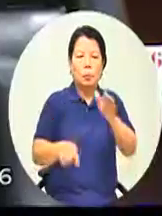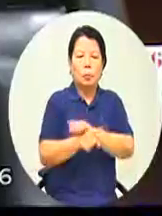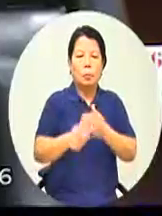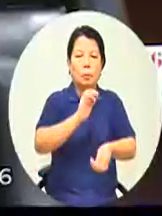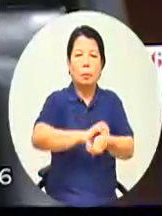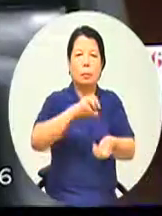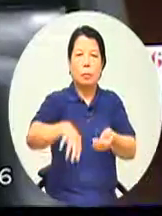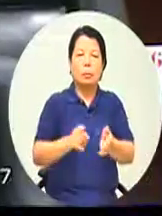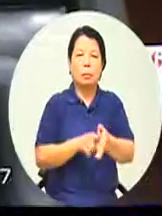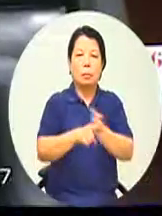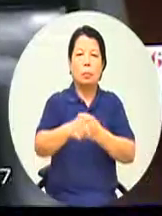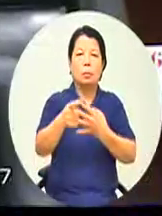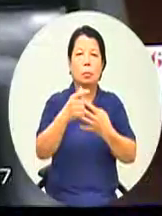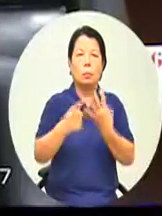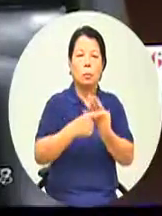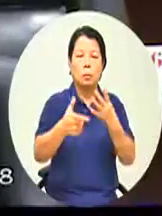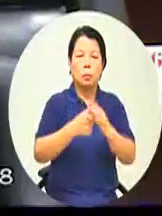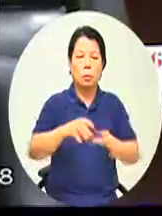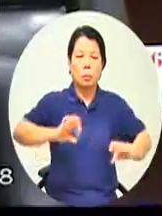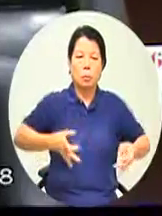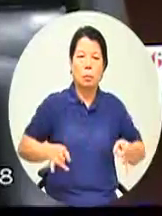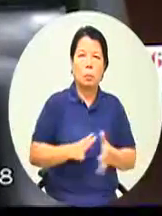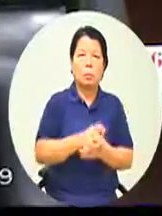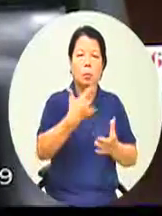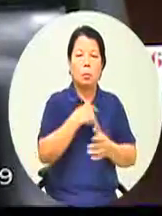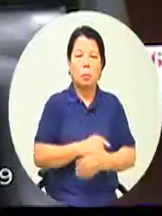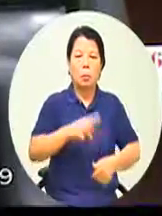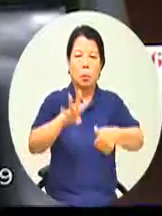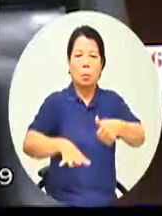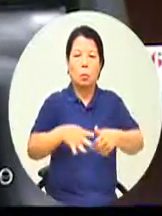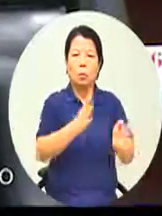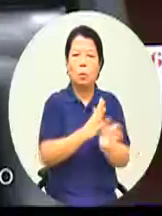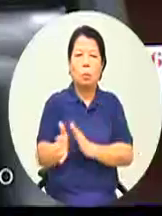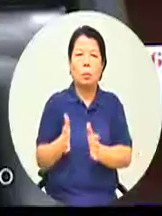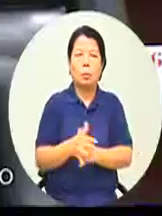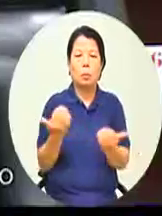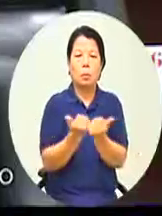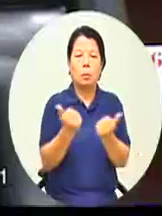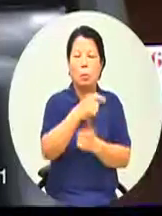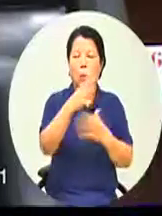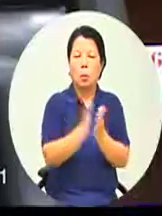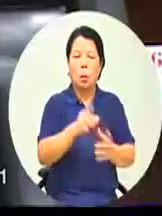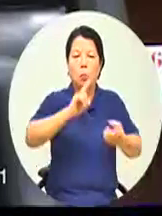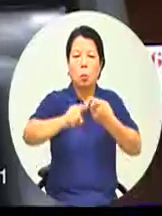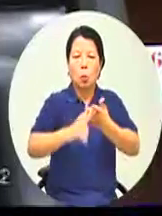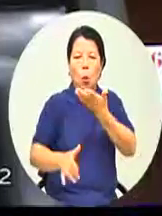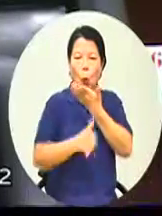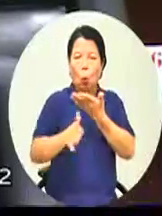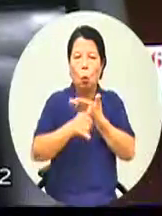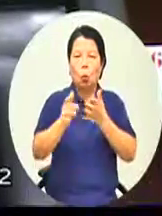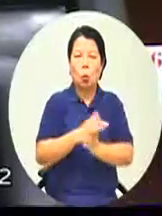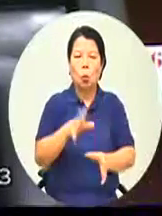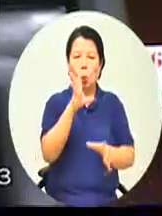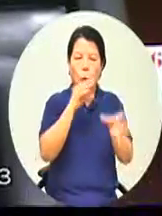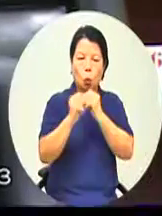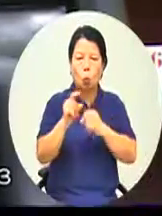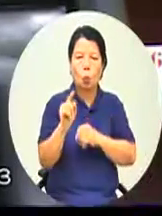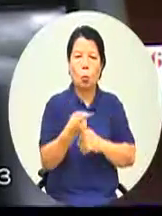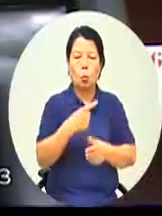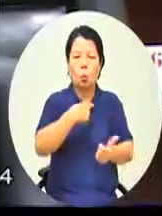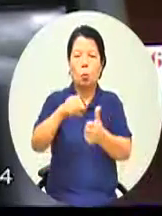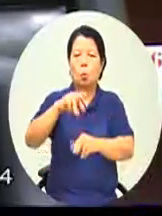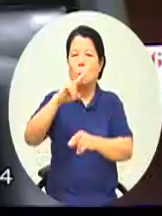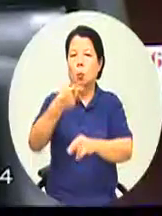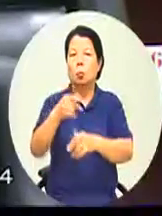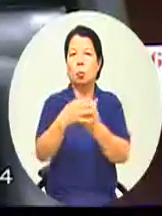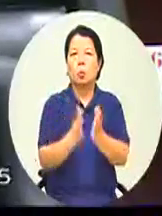疗专业跟精神医疗伦理的这些讯息，不正确的毒品的讯息跟知识，然后